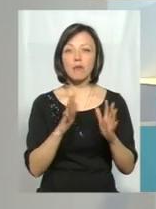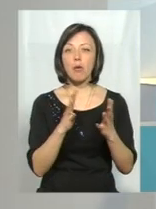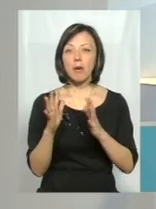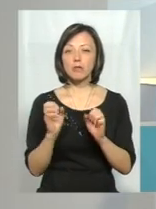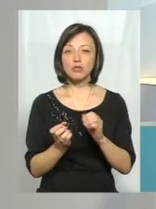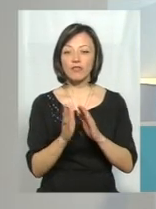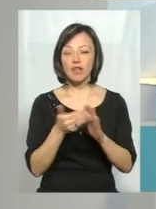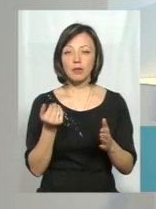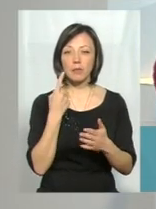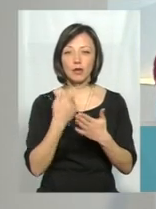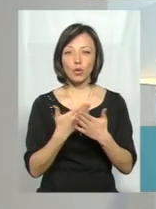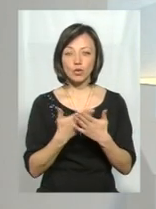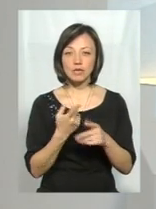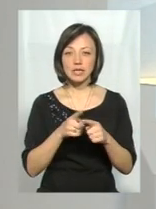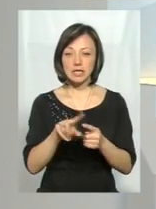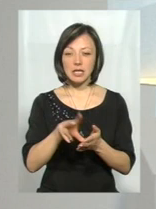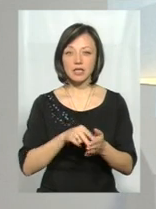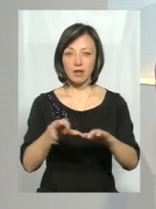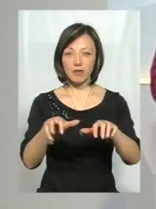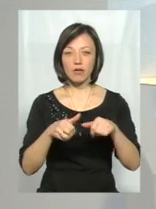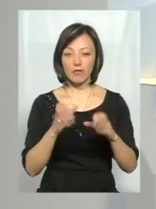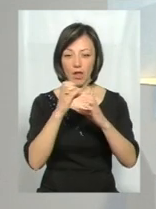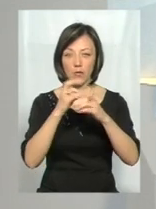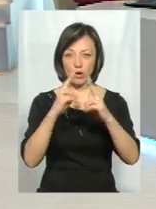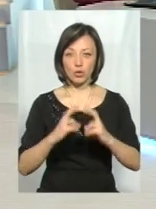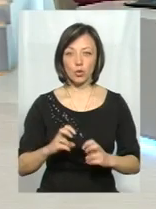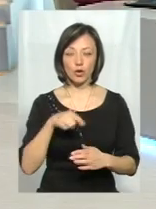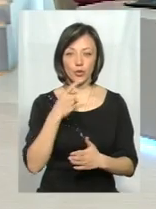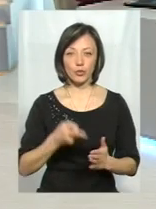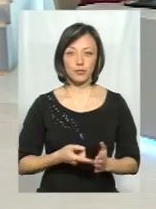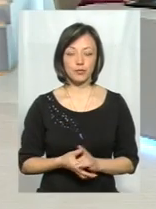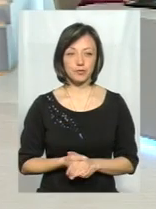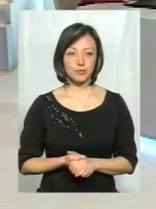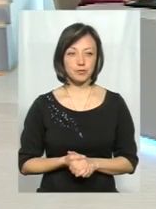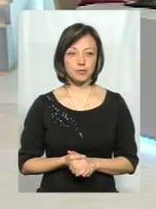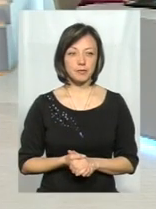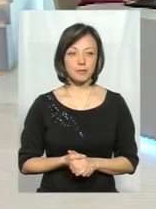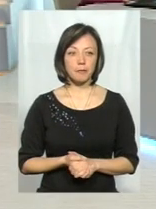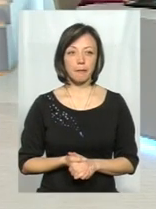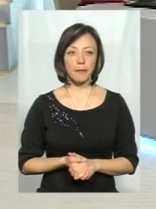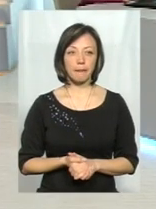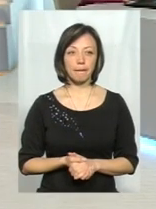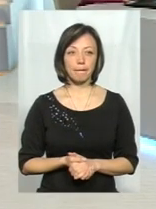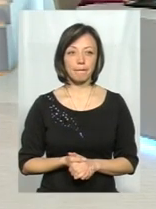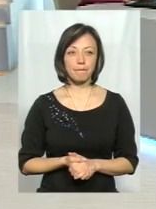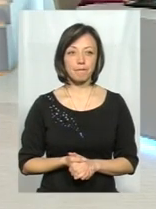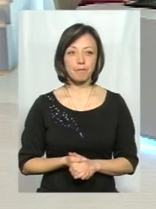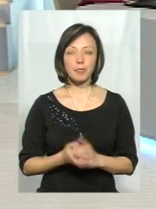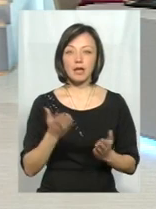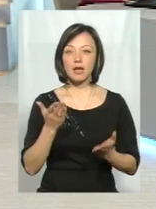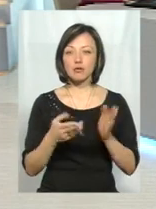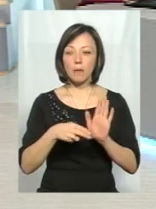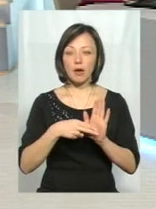можуть викликати підозру для того, щоб ці зразки все ж таки потрапили в лабораторію? Ну, якщо